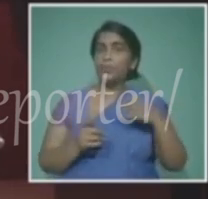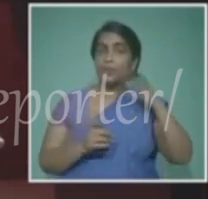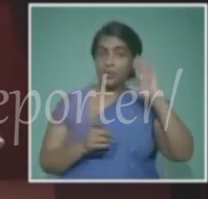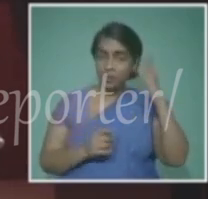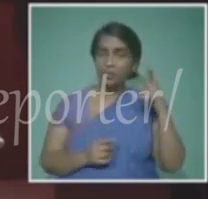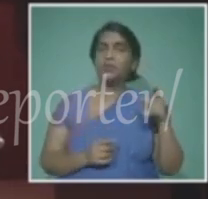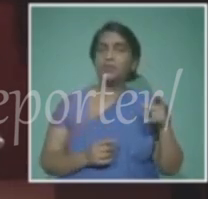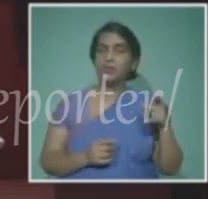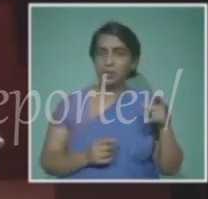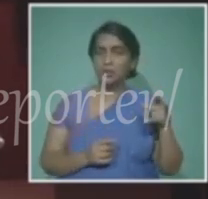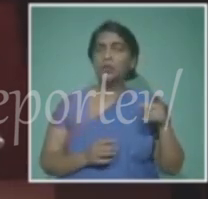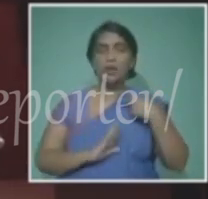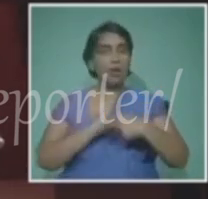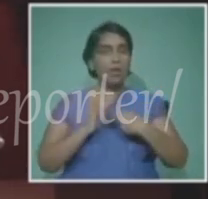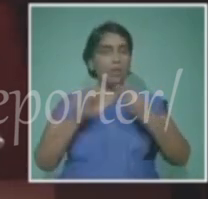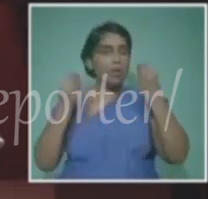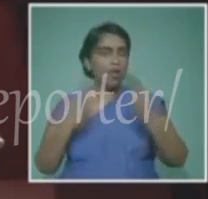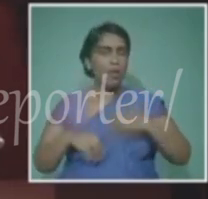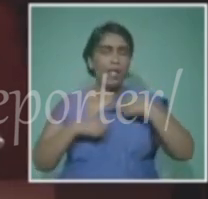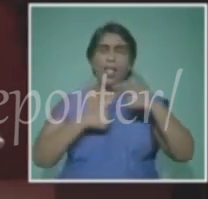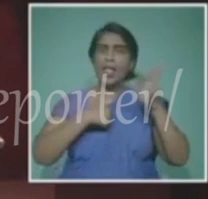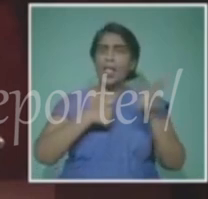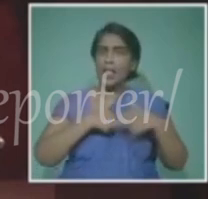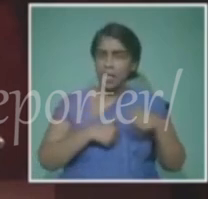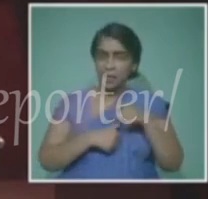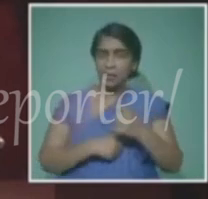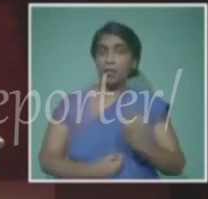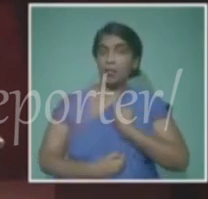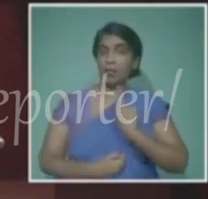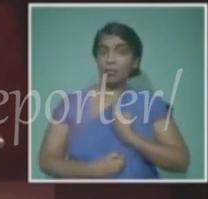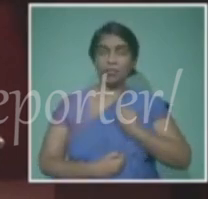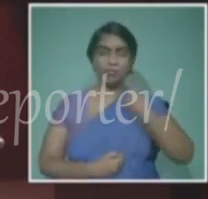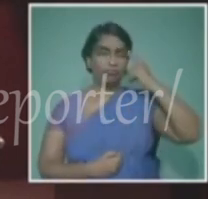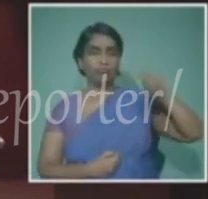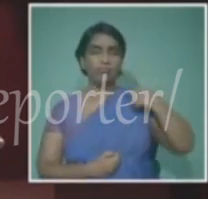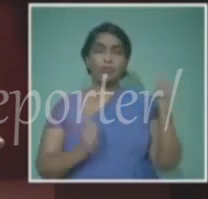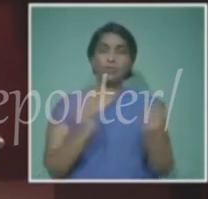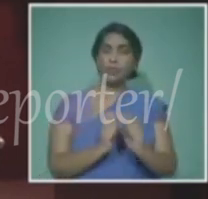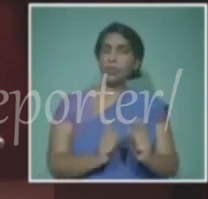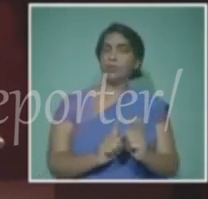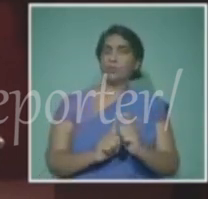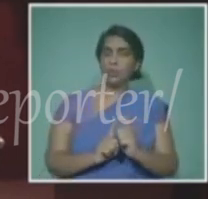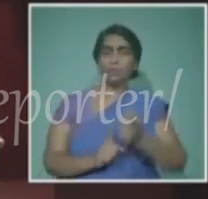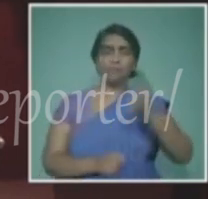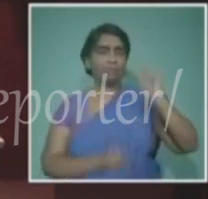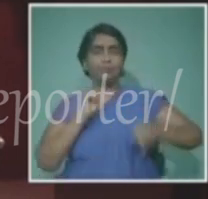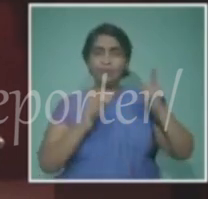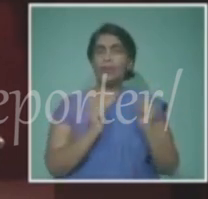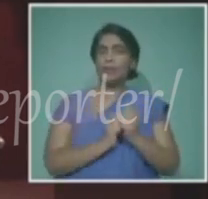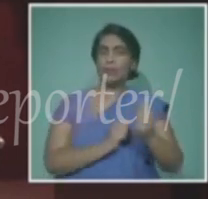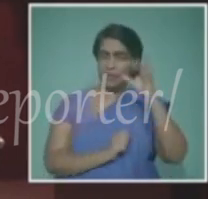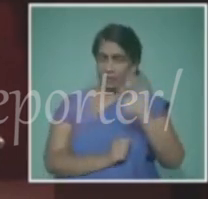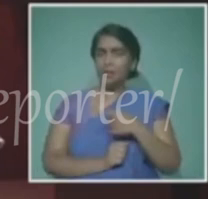විශේෂයෙන්ම මේ රට බංකොලොත් වෙන්නට හේතුව තනි තීන්දු දරදඬු තීන්දු ගැනීම